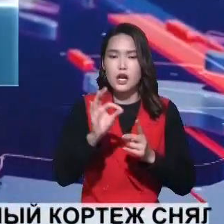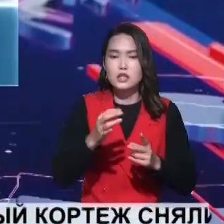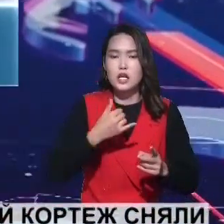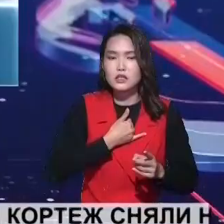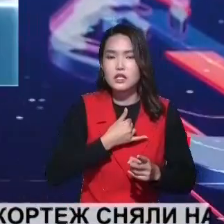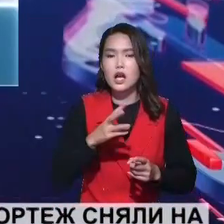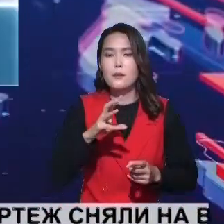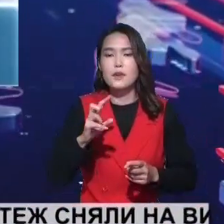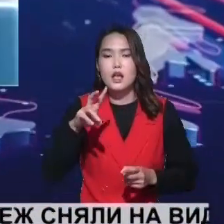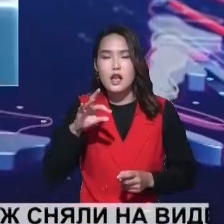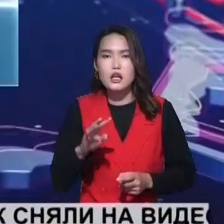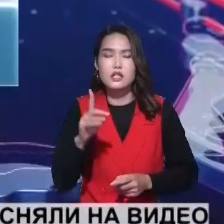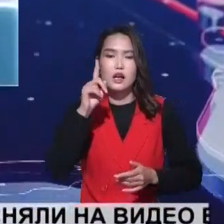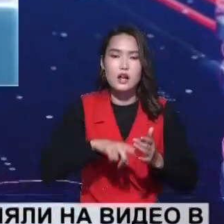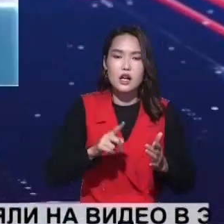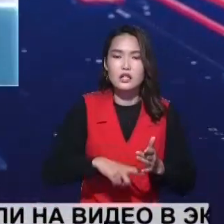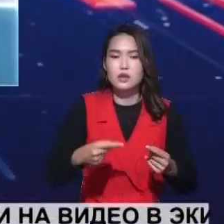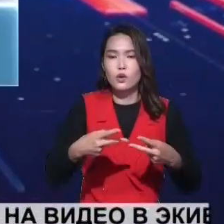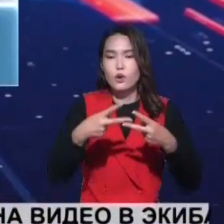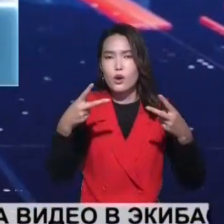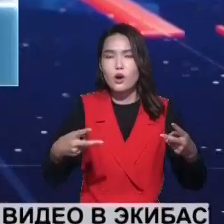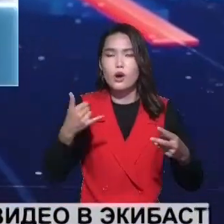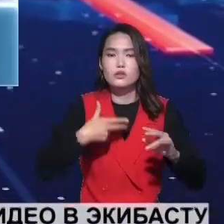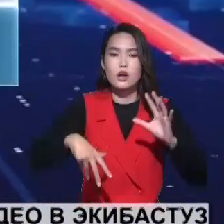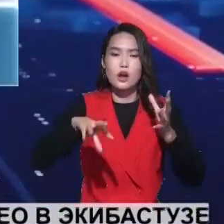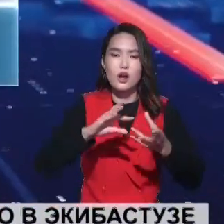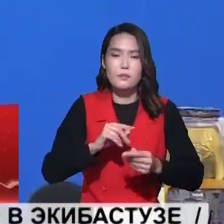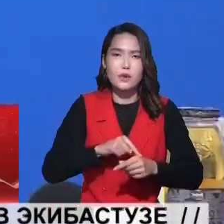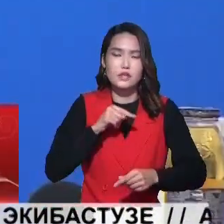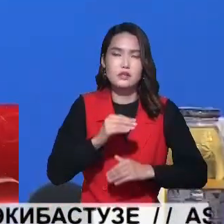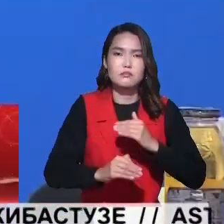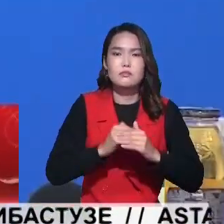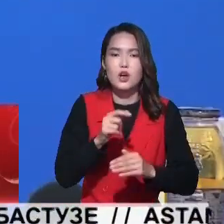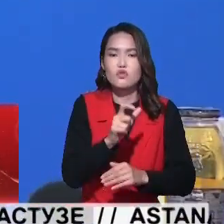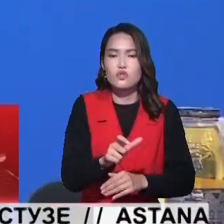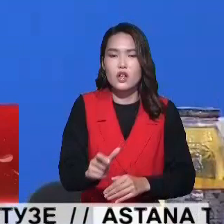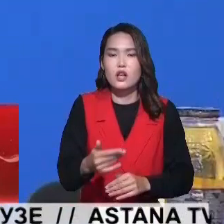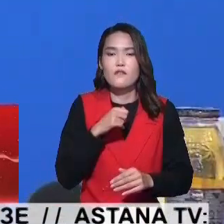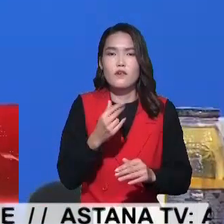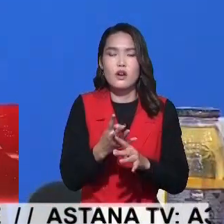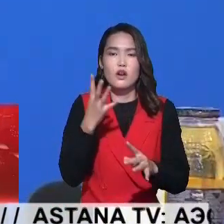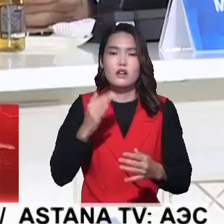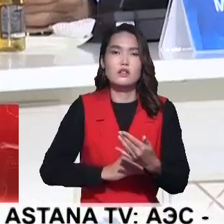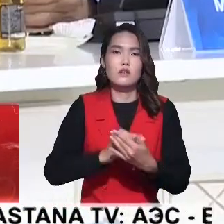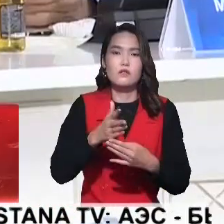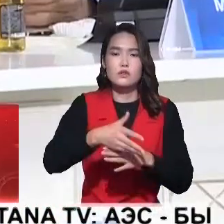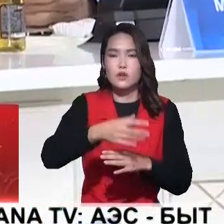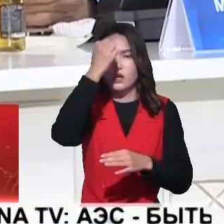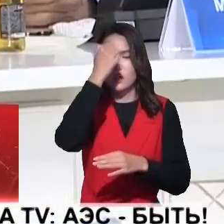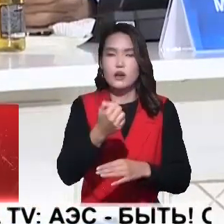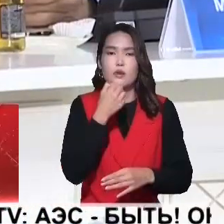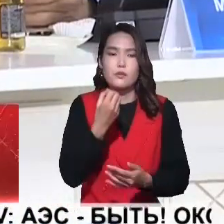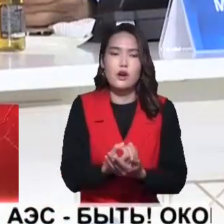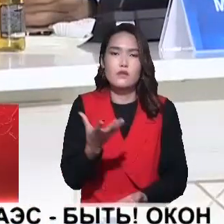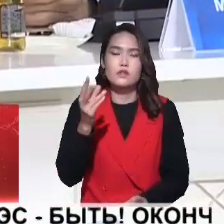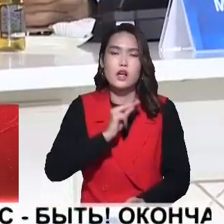и межрелигиозной гармонии, воплощающей наши общие стремления к человечеству. В свою очередь, высокие гости поблагодарили и высоко оценили